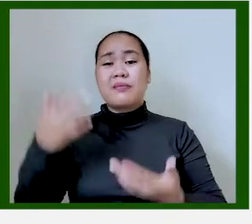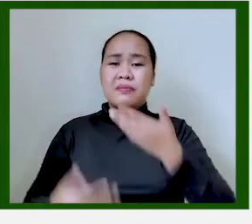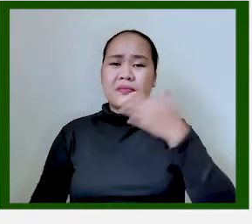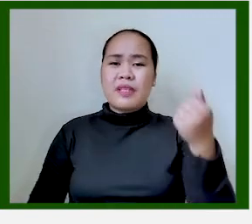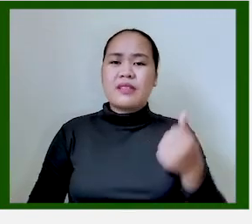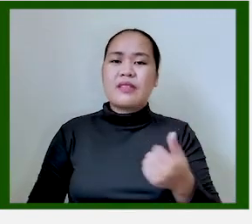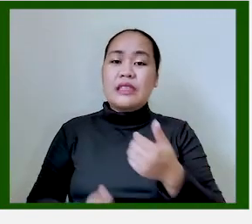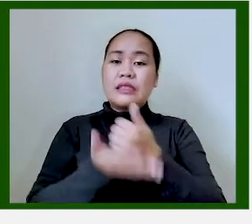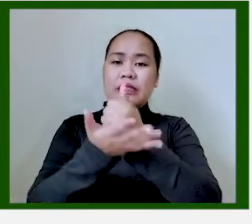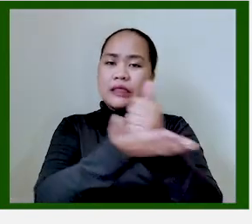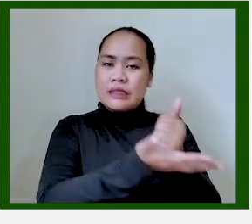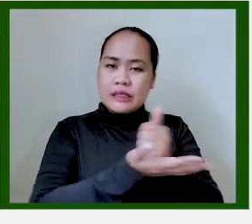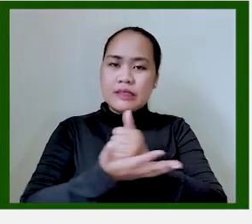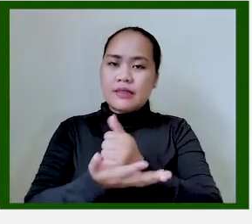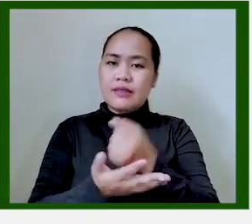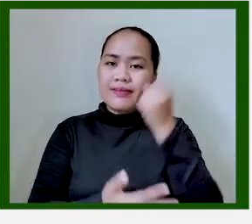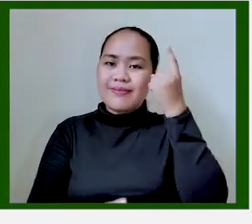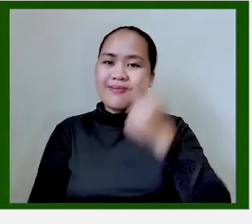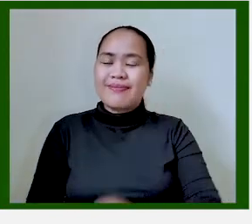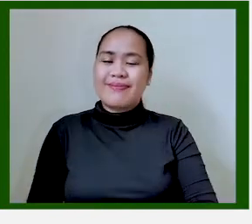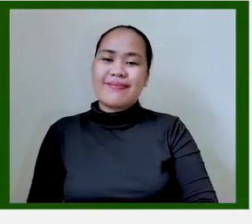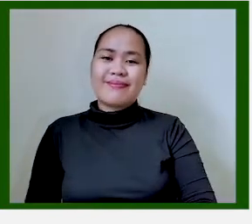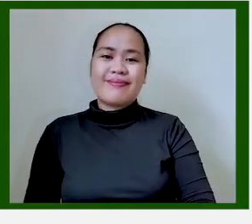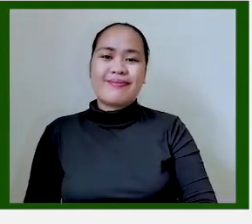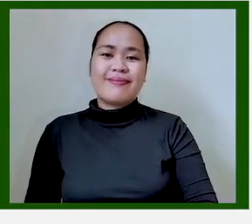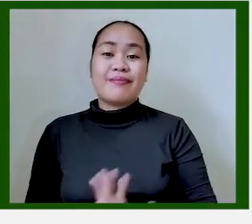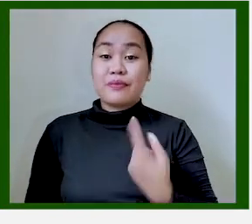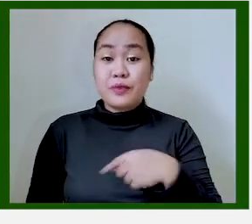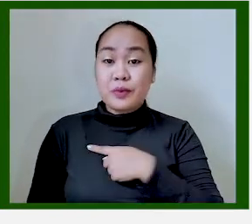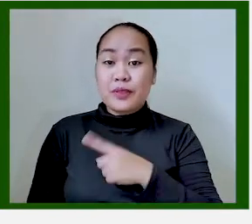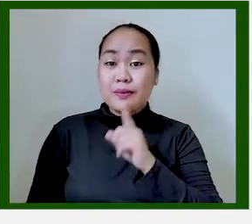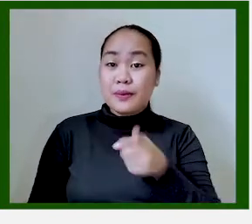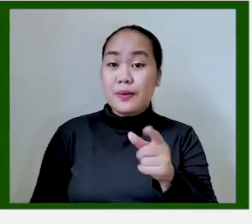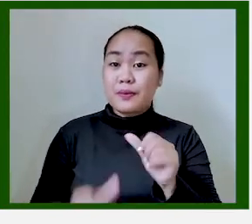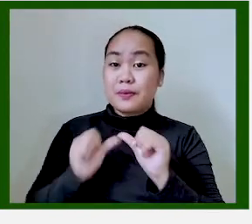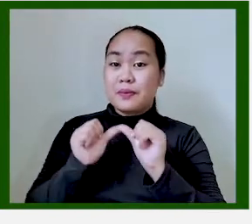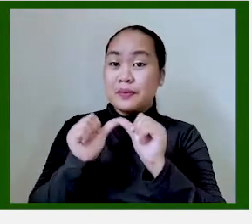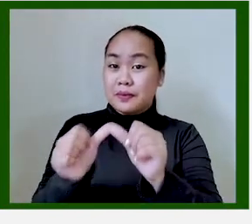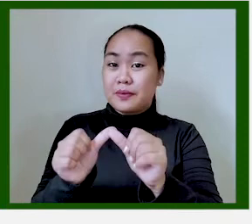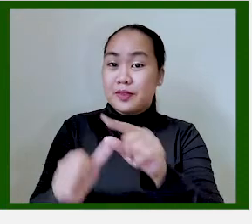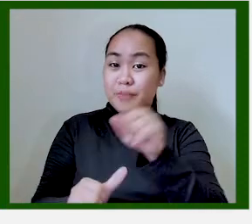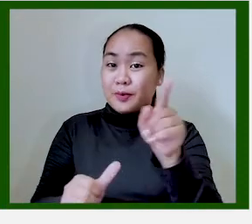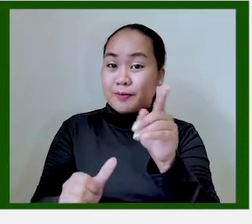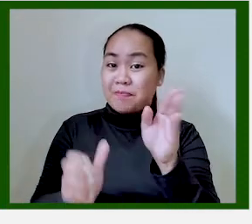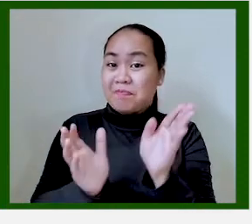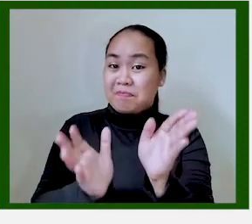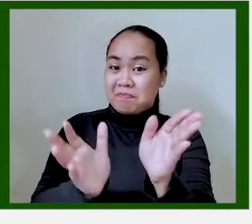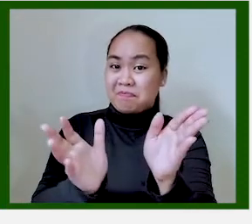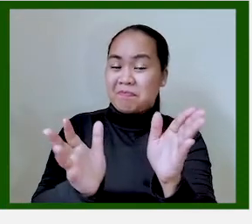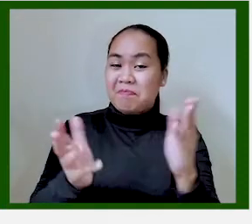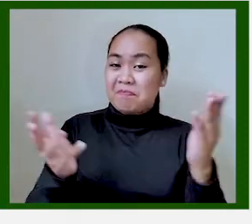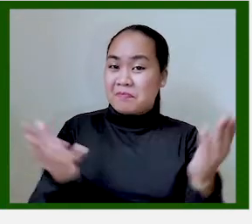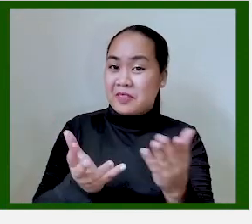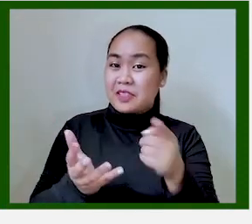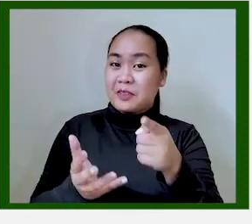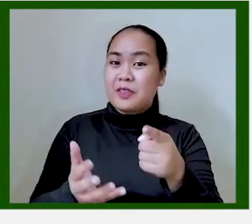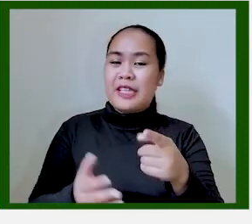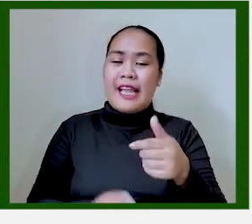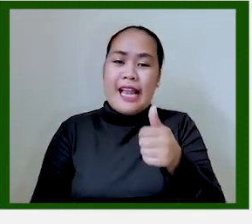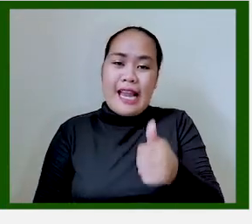kabarangay. So kami ay patuloy na nag-iimbita sa inyo na i-like ang ating official Facebook